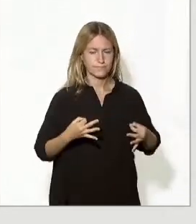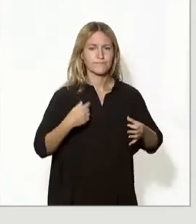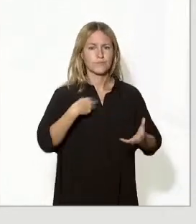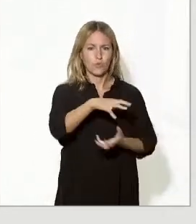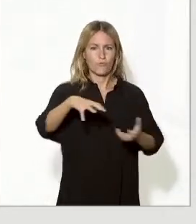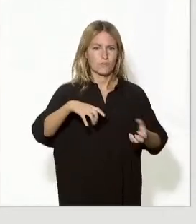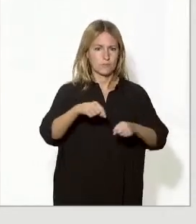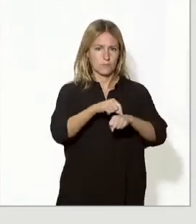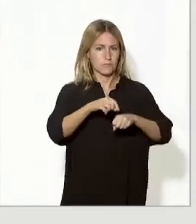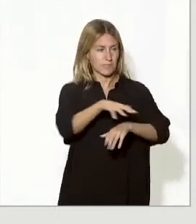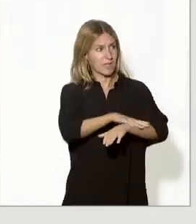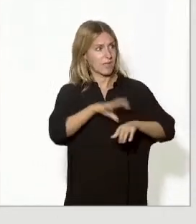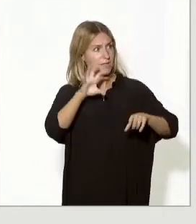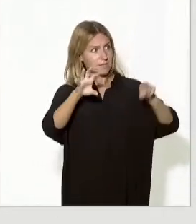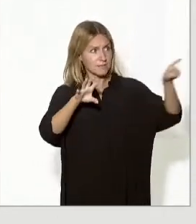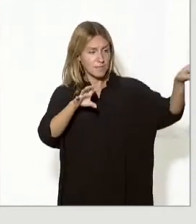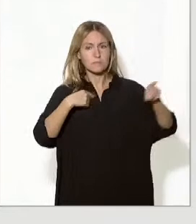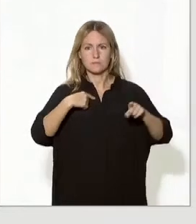polític amb l'Estat.